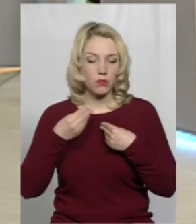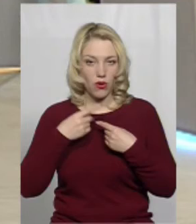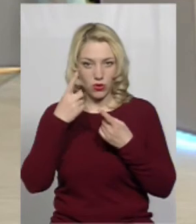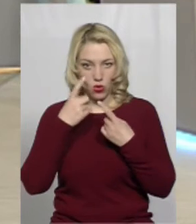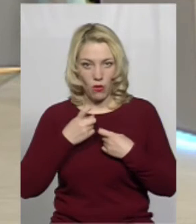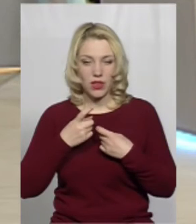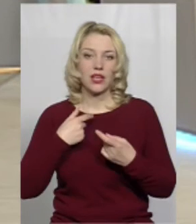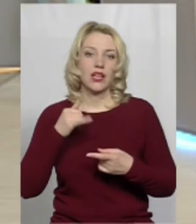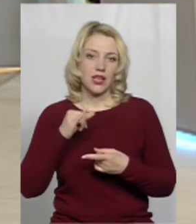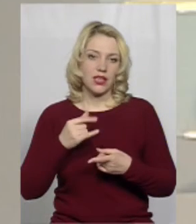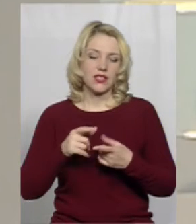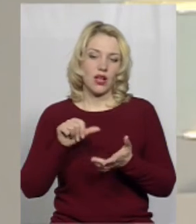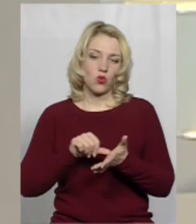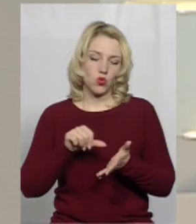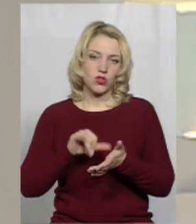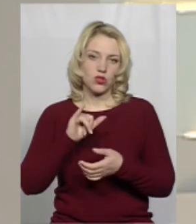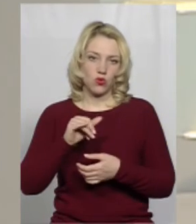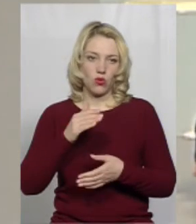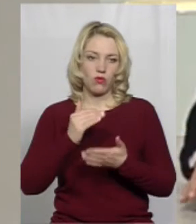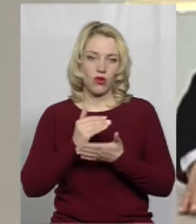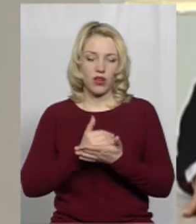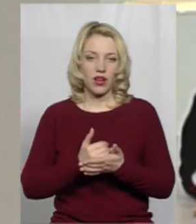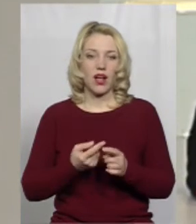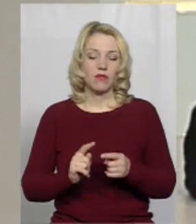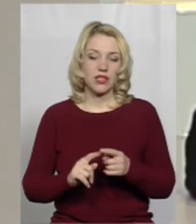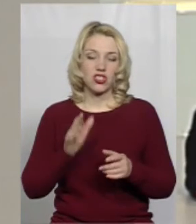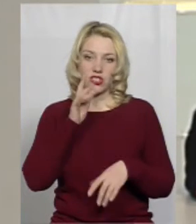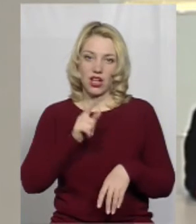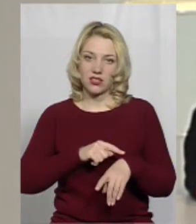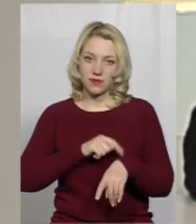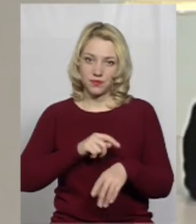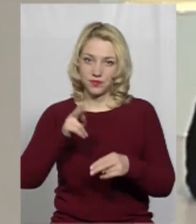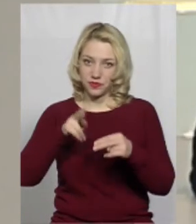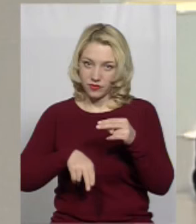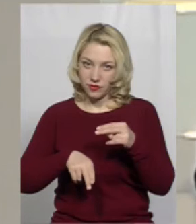повідомили, за участь у програмі. Наш час в ефірі добіг